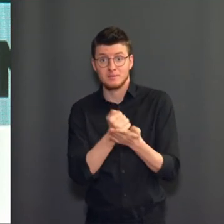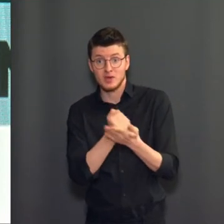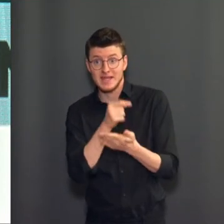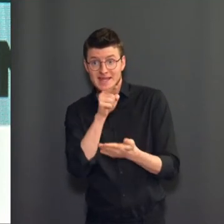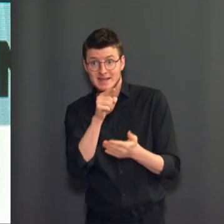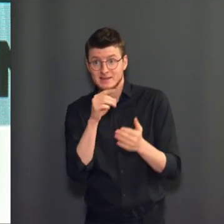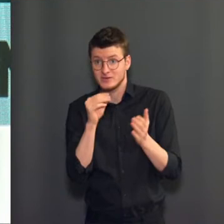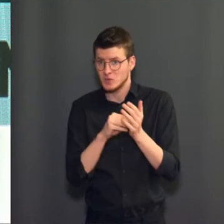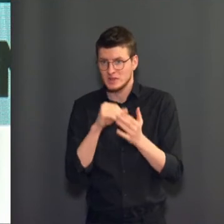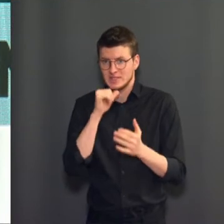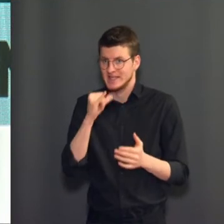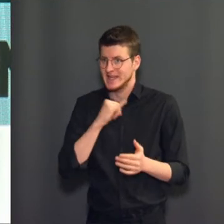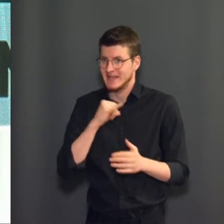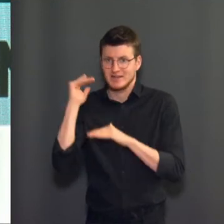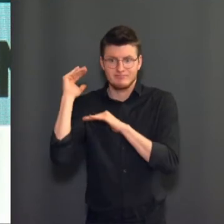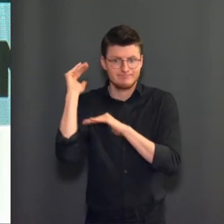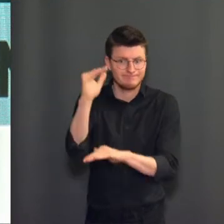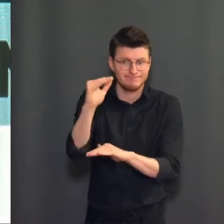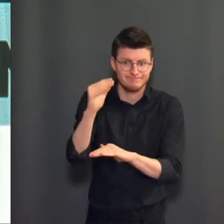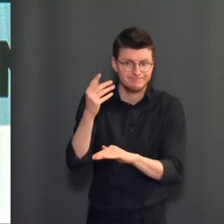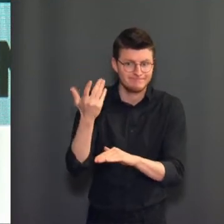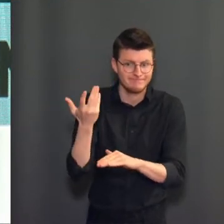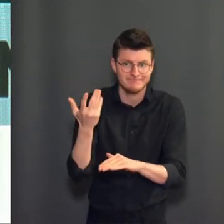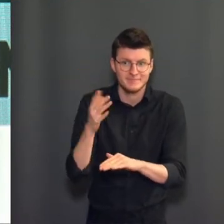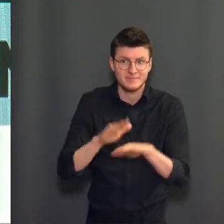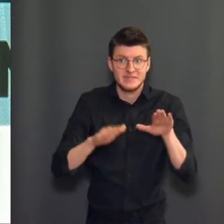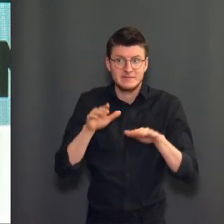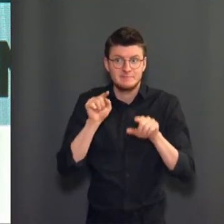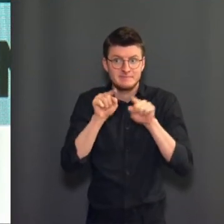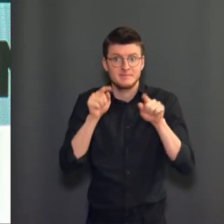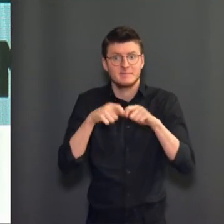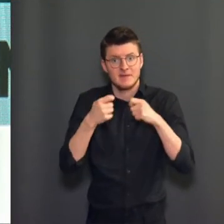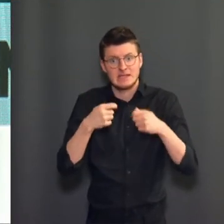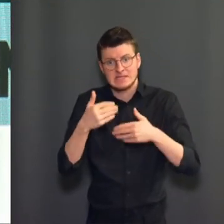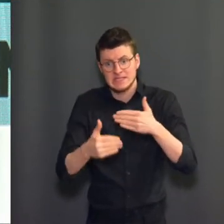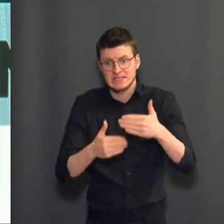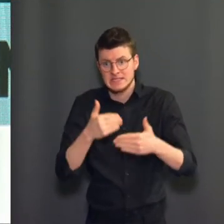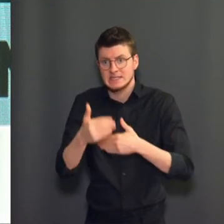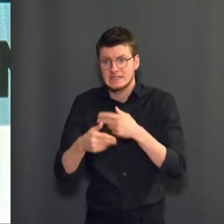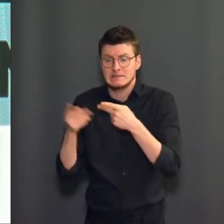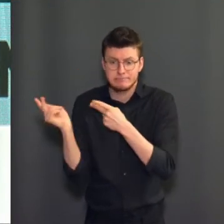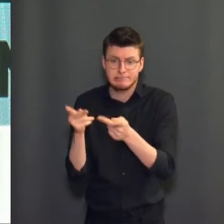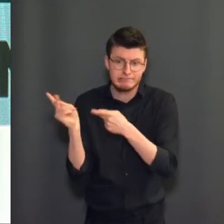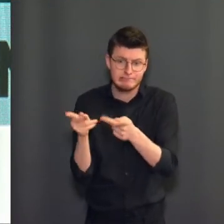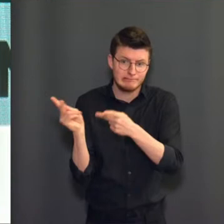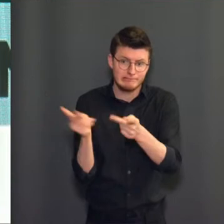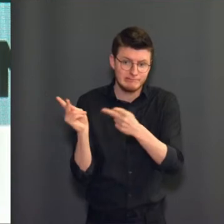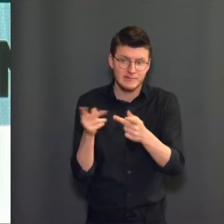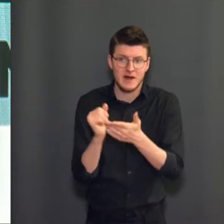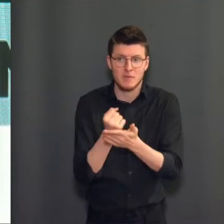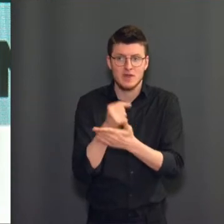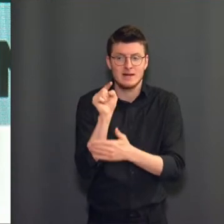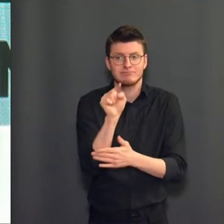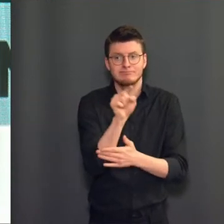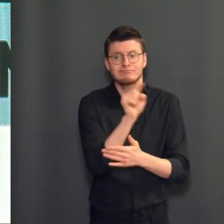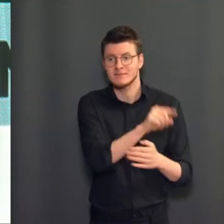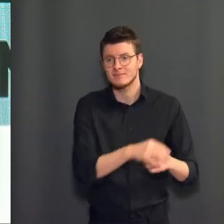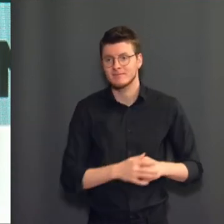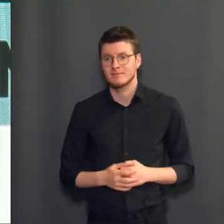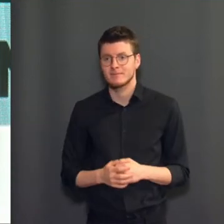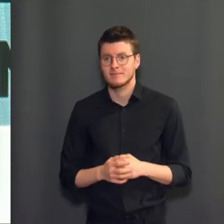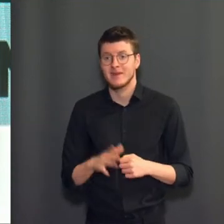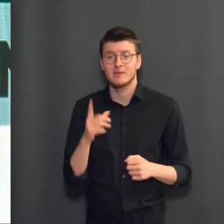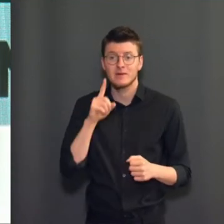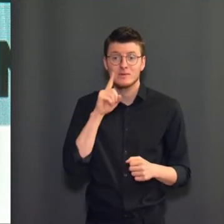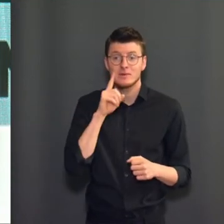apotheek nog beperkt zijn. Dit gaat geleidelijk aan toenemen. Voor mensen die genieten van een